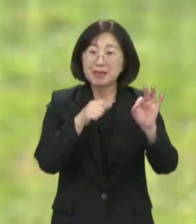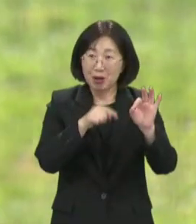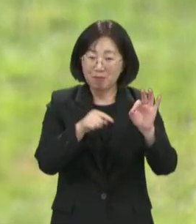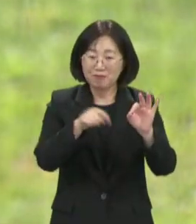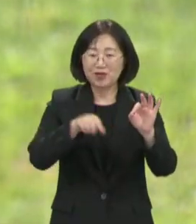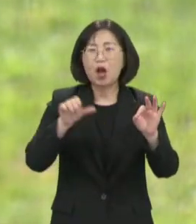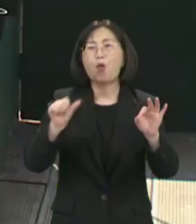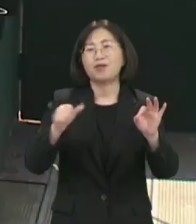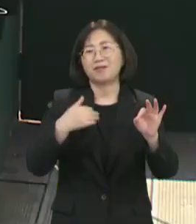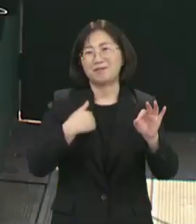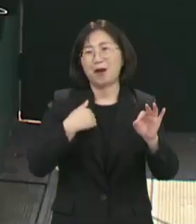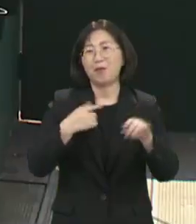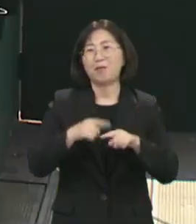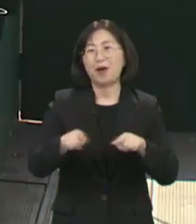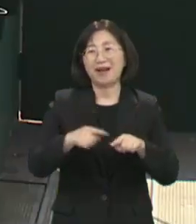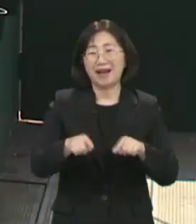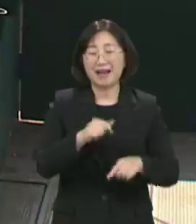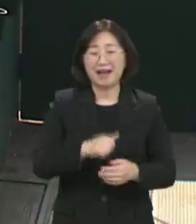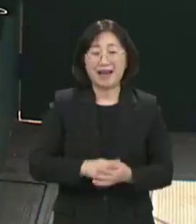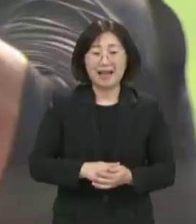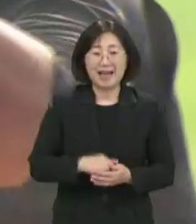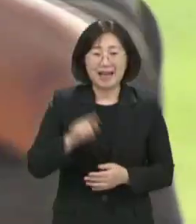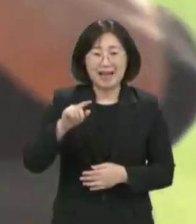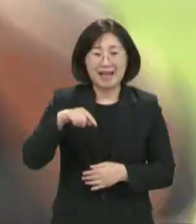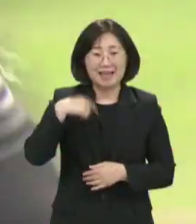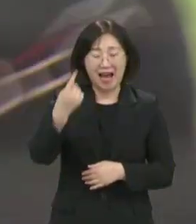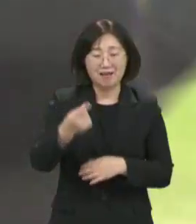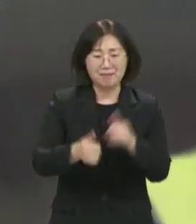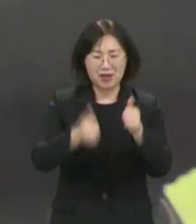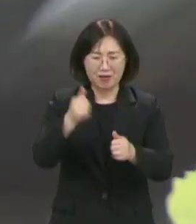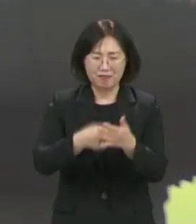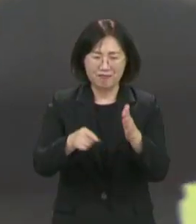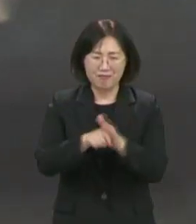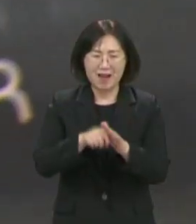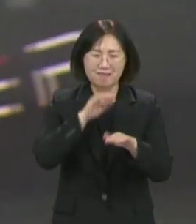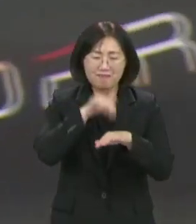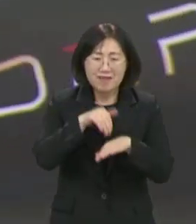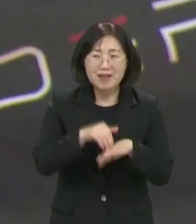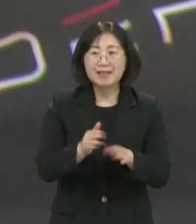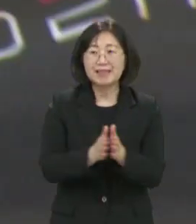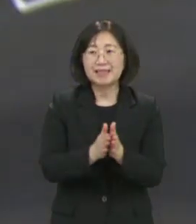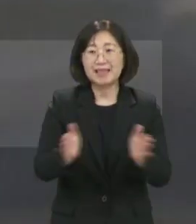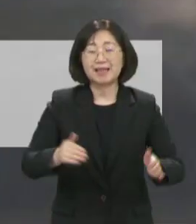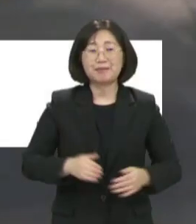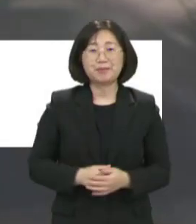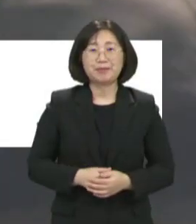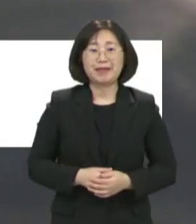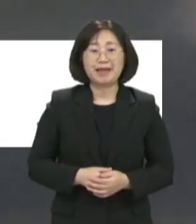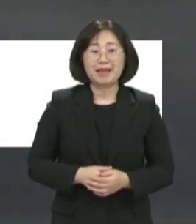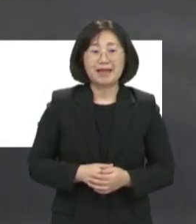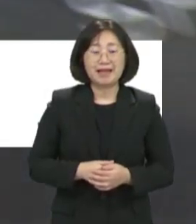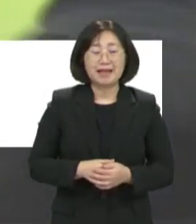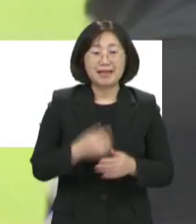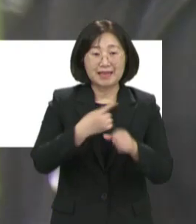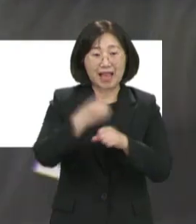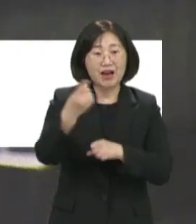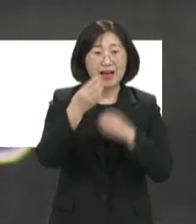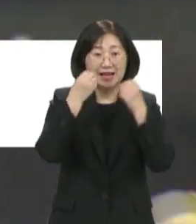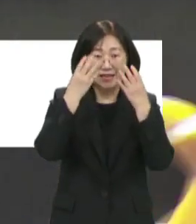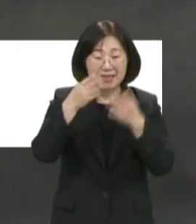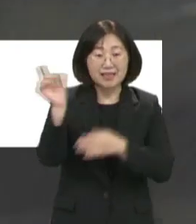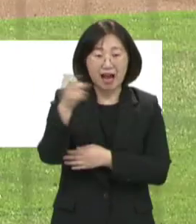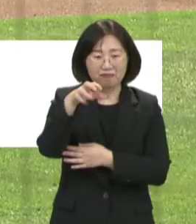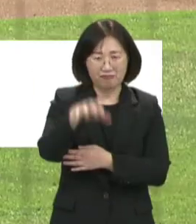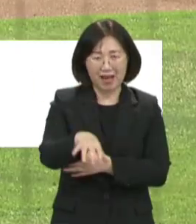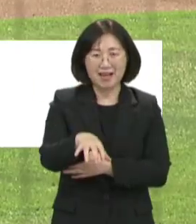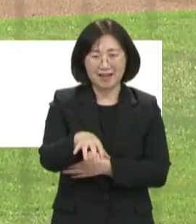평가한 황영묵은 곧바로 다음 시즌을 위한 담금질에 들어갔습니다. 저희가 새로운 신구장에서 이제 시즌을